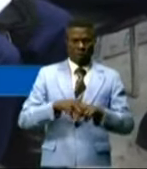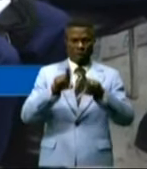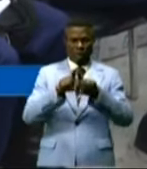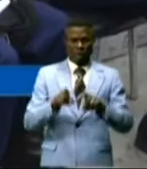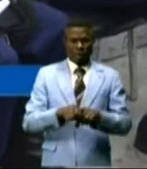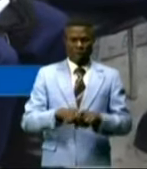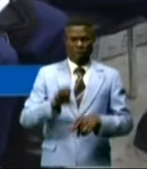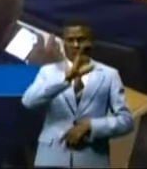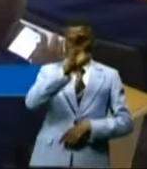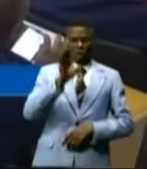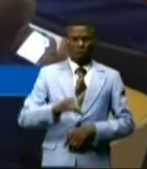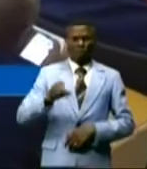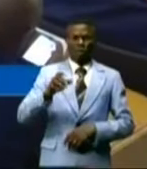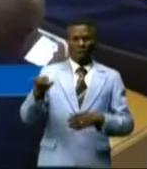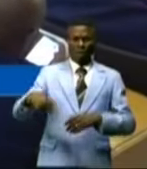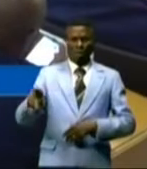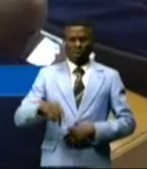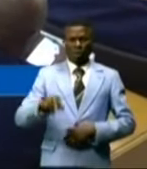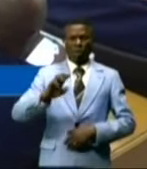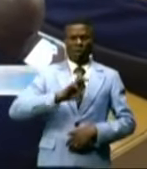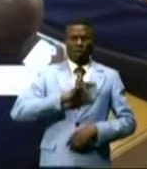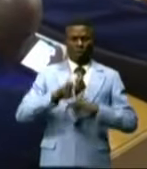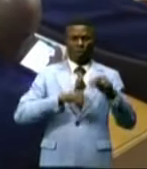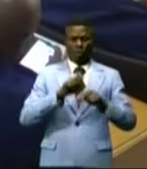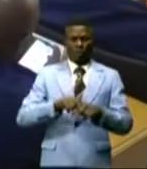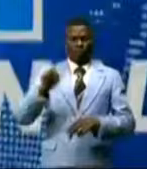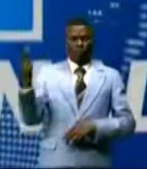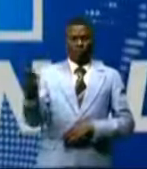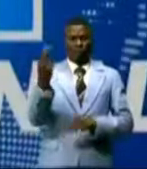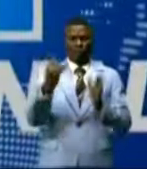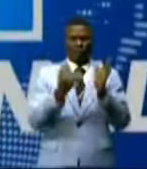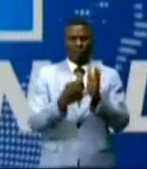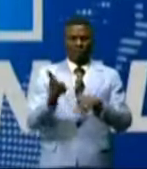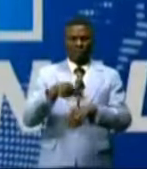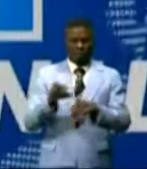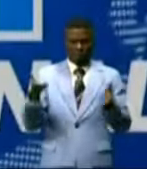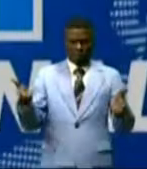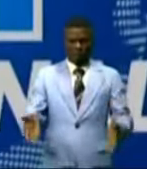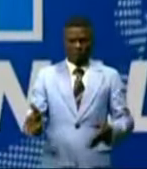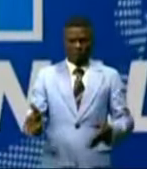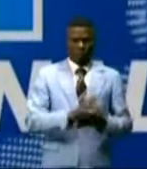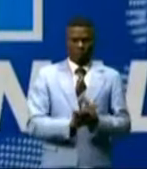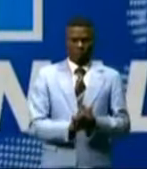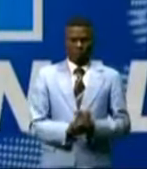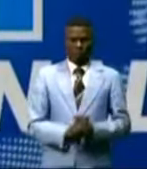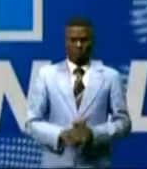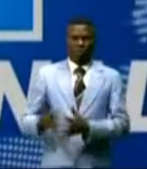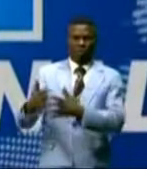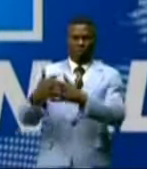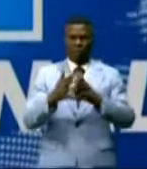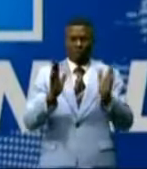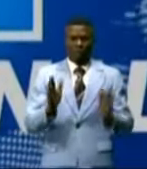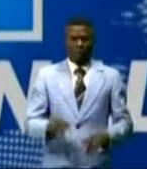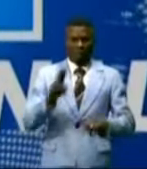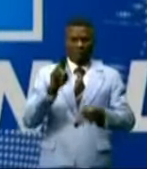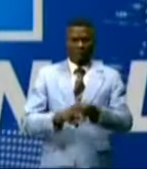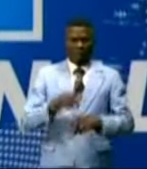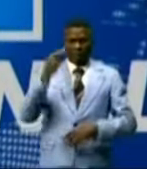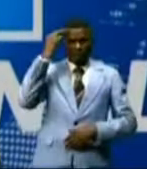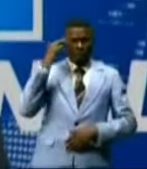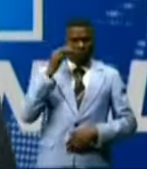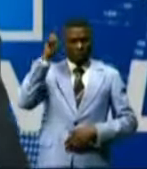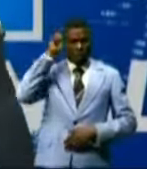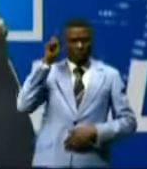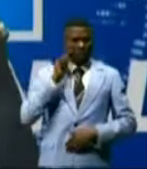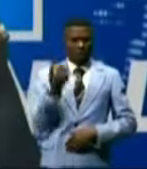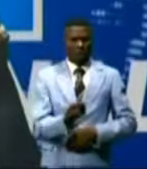commissaires provinciaux des PNC de 26 provinces. Adieu. aux États-Unis où elle séjourne, la ministre du